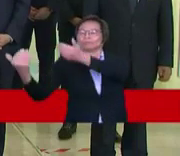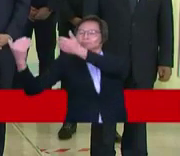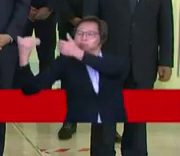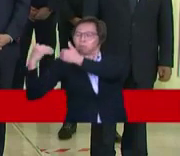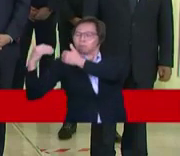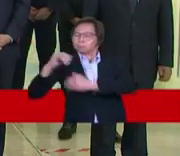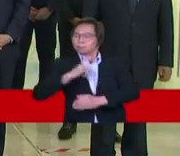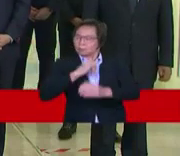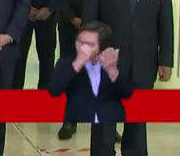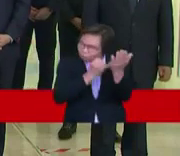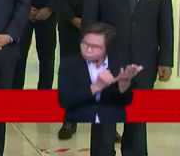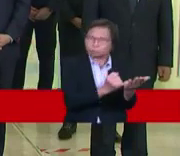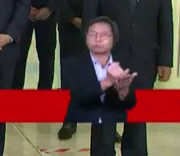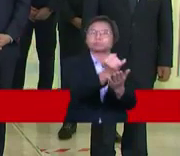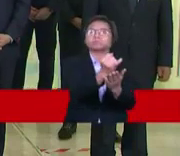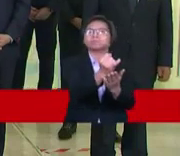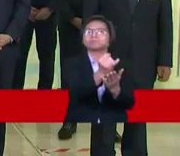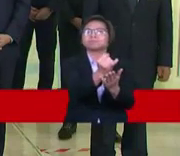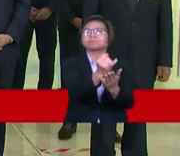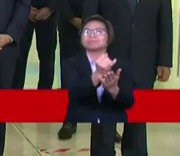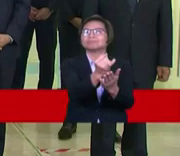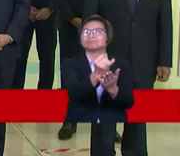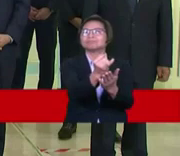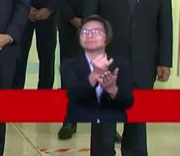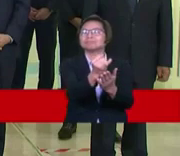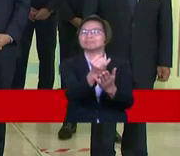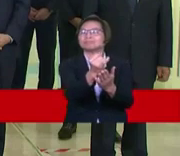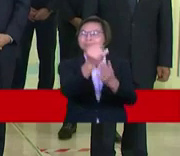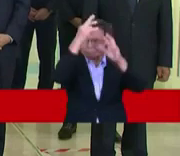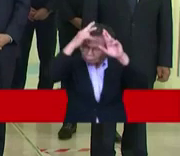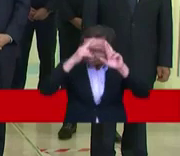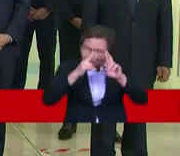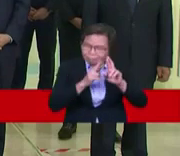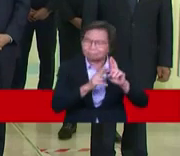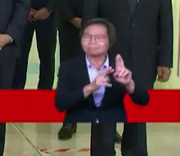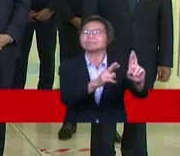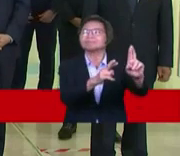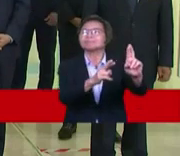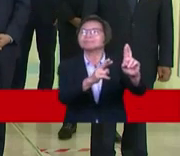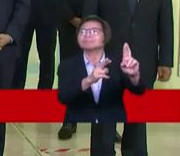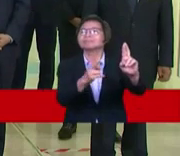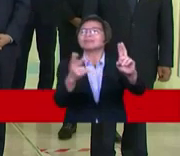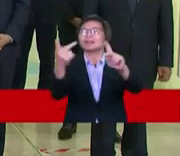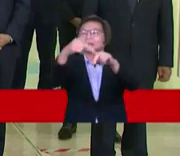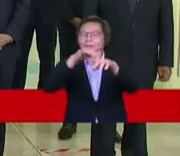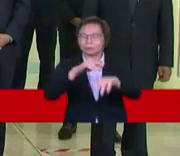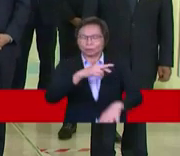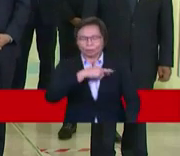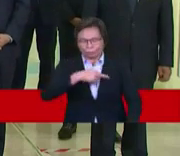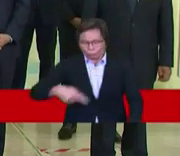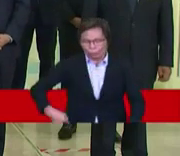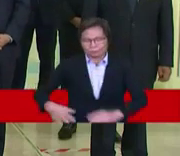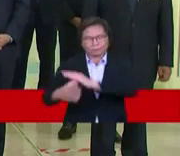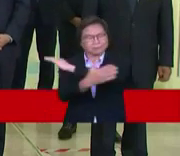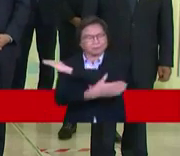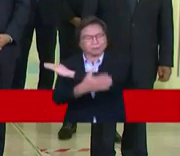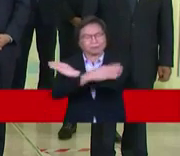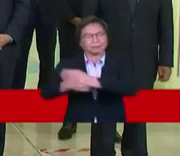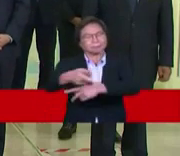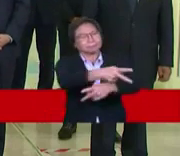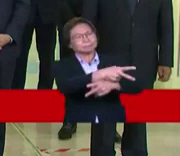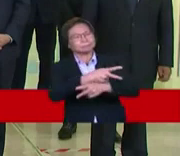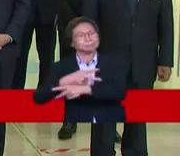jujur menumpahkan menumpahkan taat setia kepada raja dan negara serta